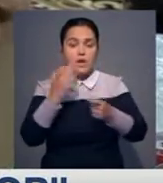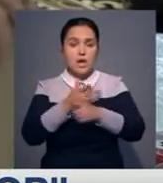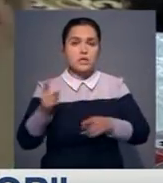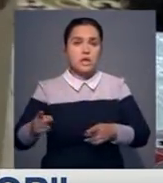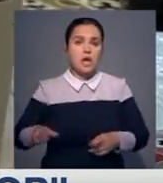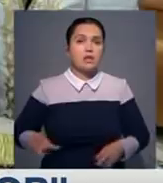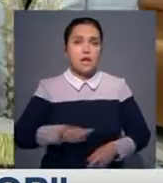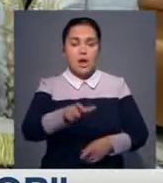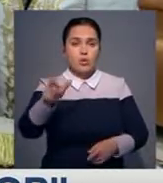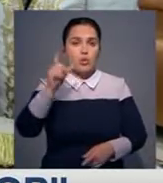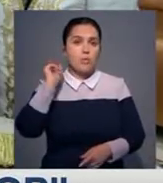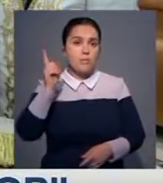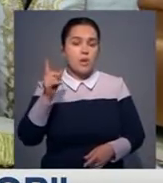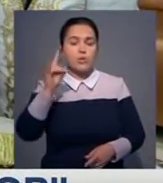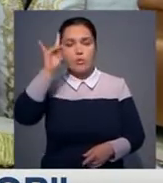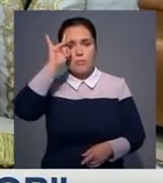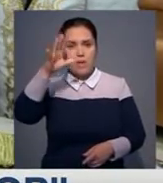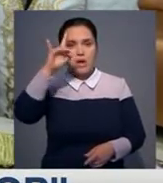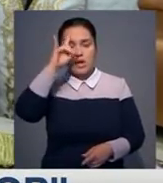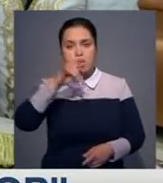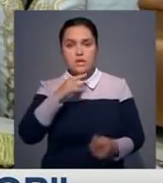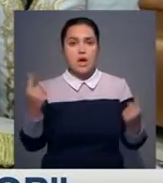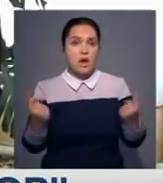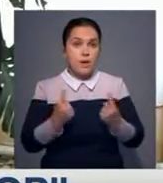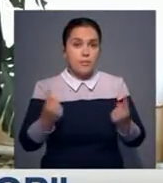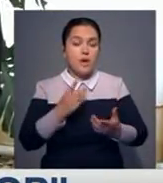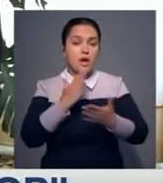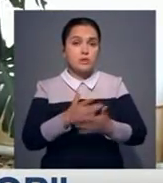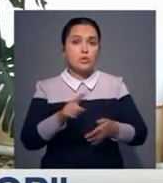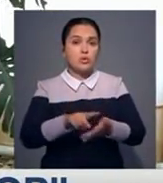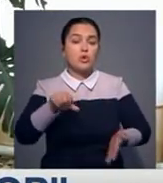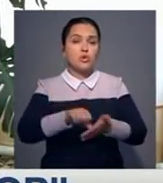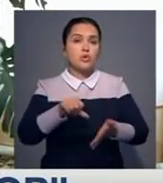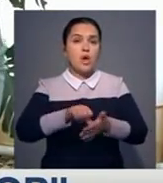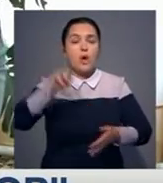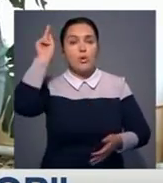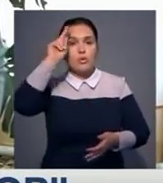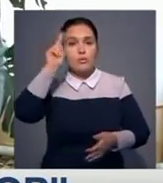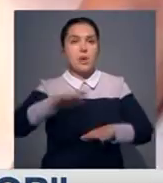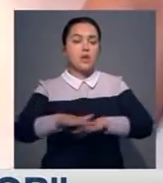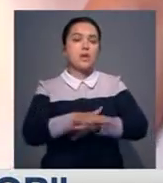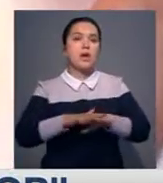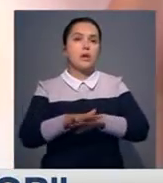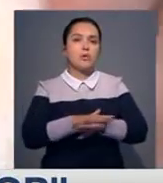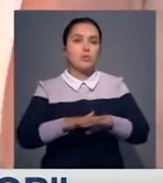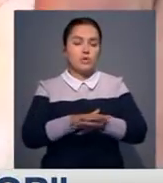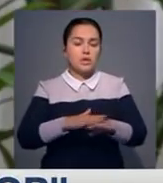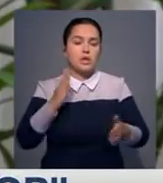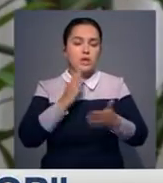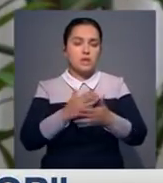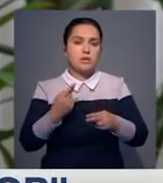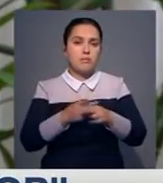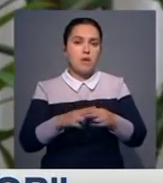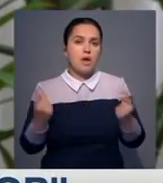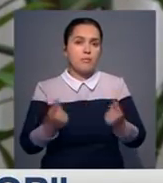предков» нацелен на популяризацию казахских обычаев и традиций. А вместе с этим участники познают и народный фольклор. Ербул Абишев, Самат